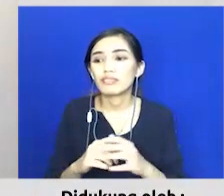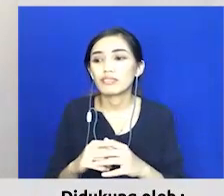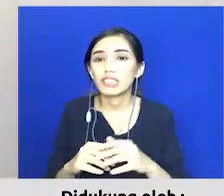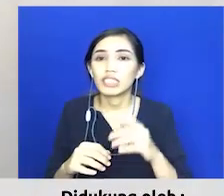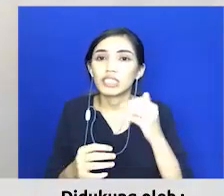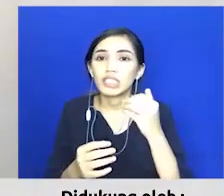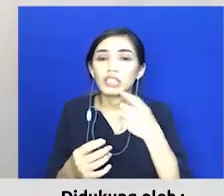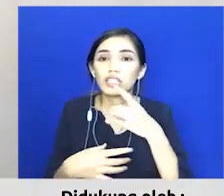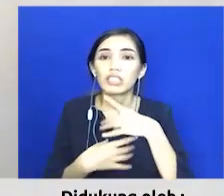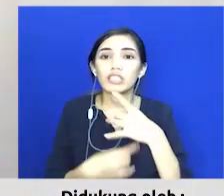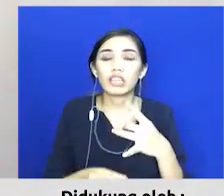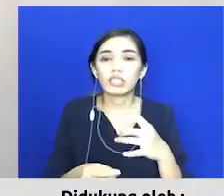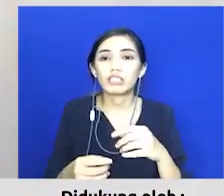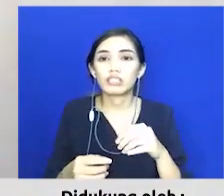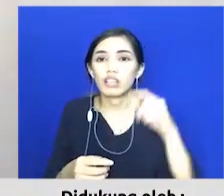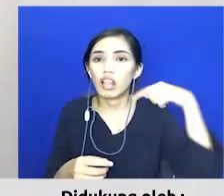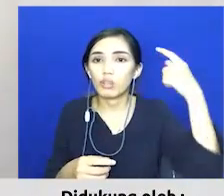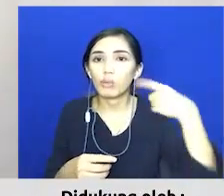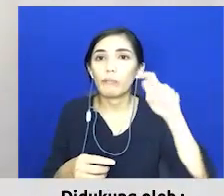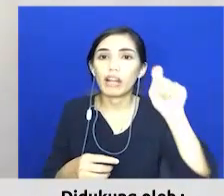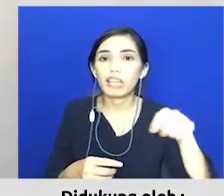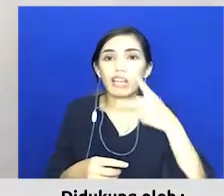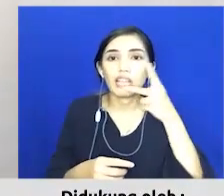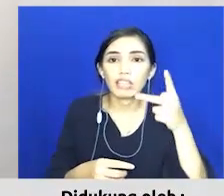konsisten terlihat di semua film-filmnya Pak Usmar.